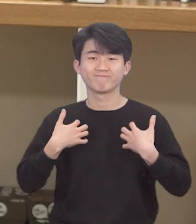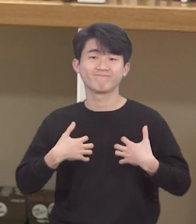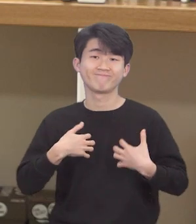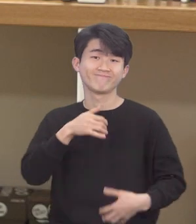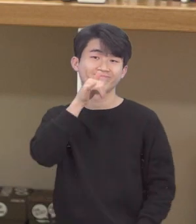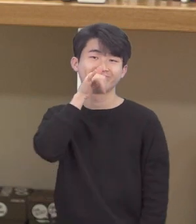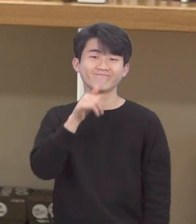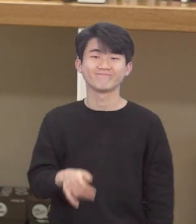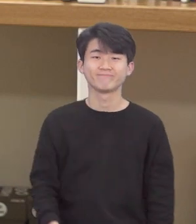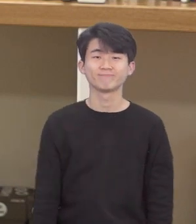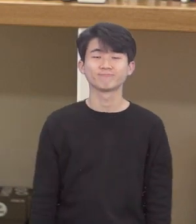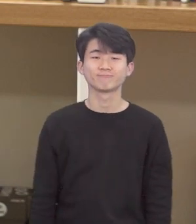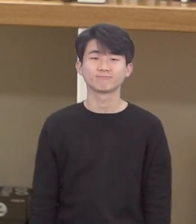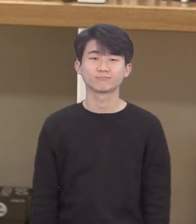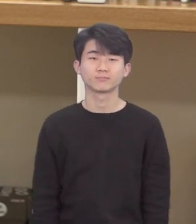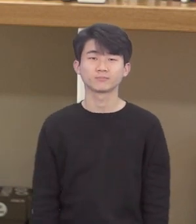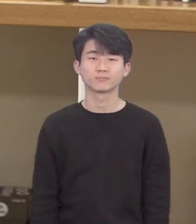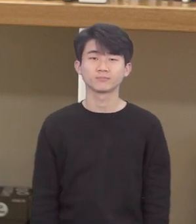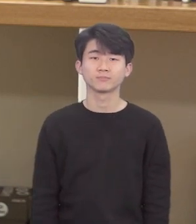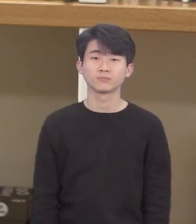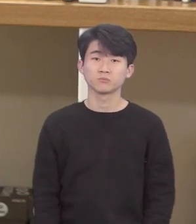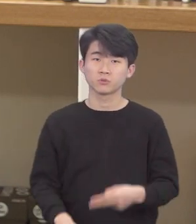되게 있어서 재밌었던 것 같아요.